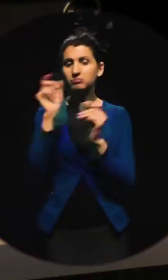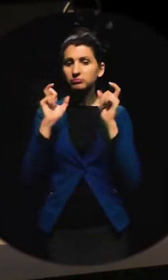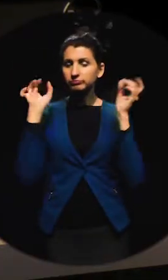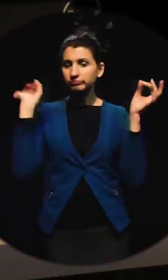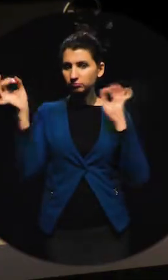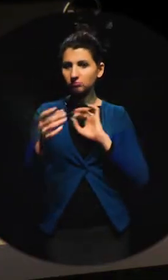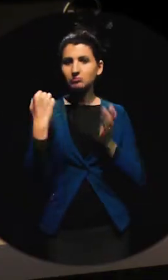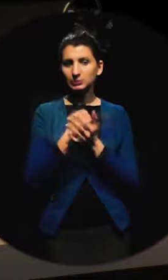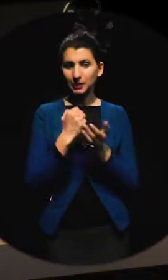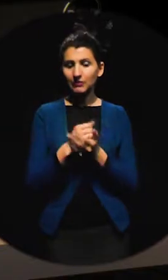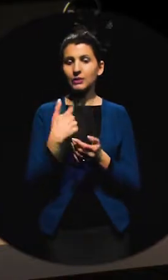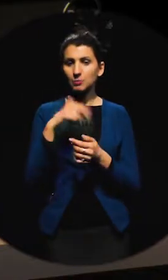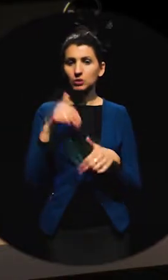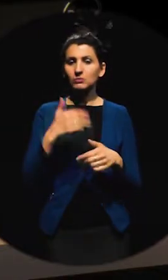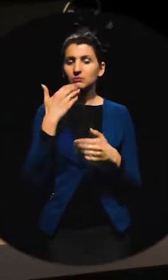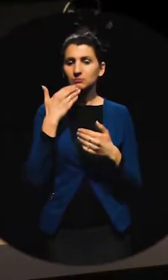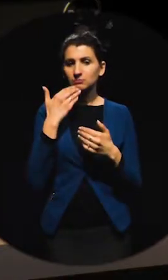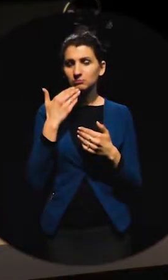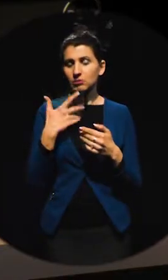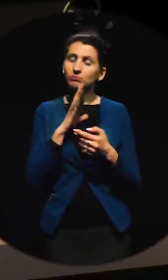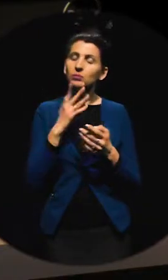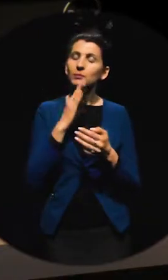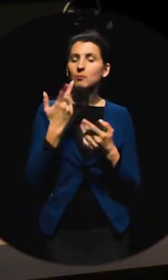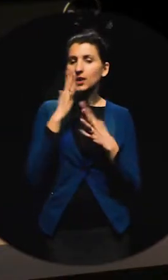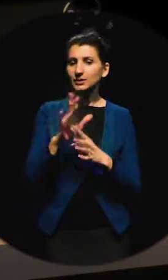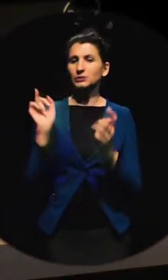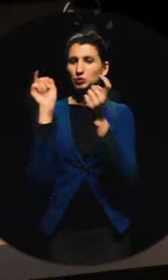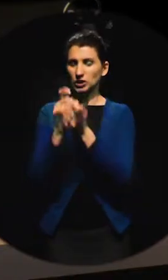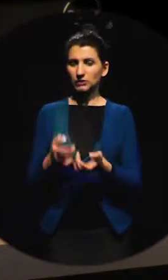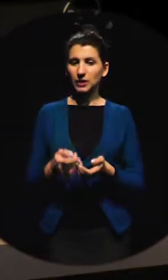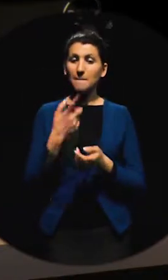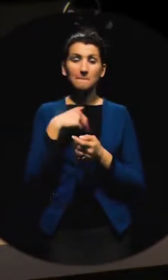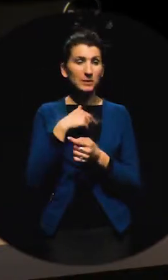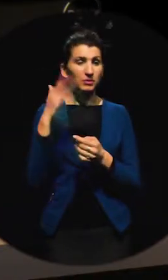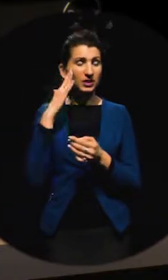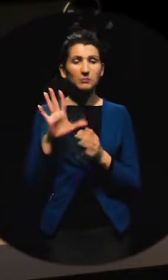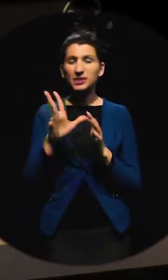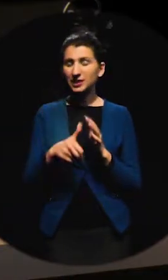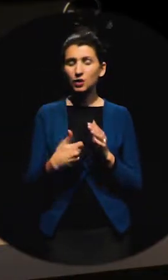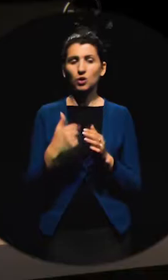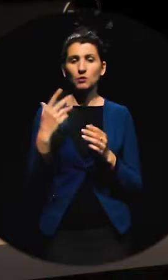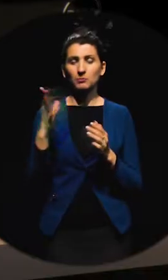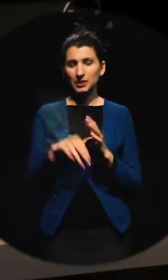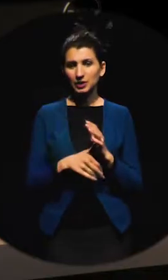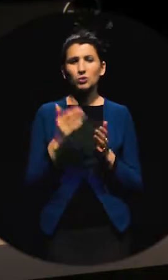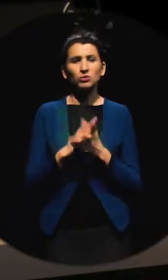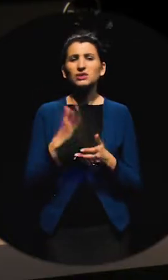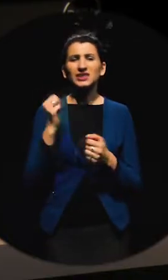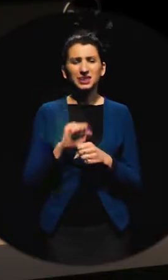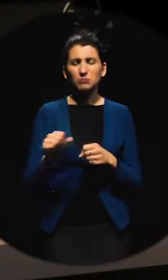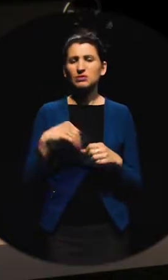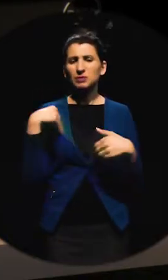zebrać i wspólnie wyrazić swój sprzeciw. My, jako zwykli mieszkańcy naszego pięknego miasta, jesteśmy zmęczeni zachowaniem pani